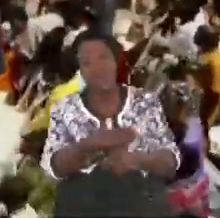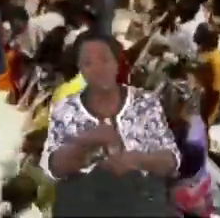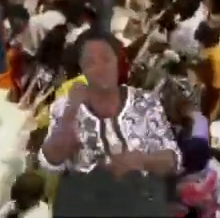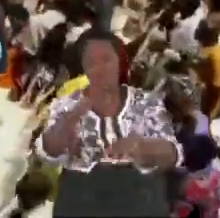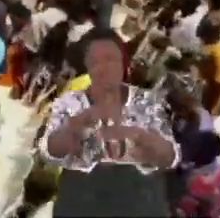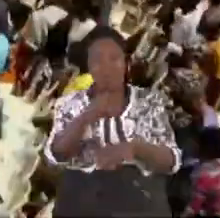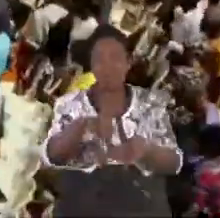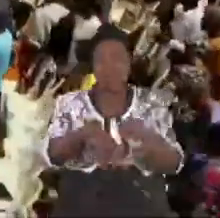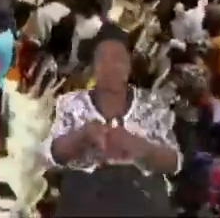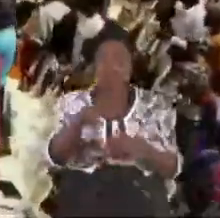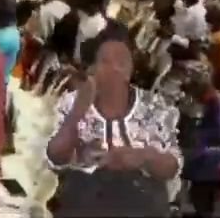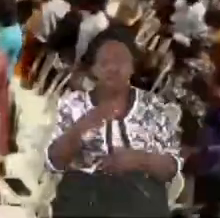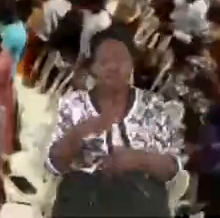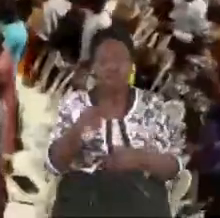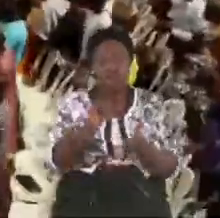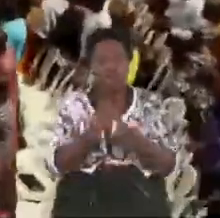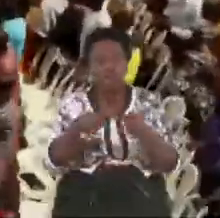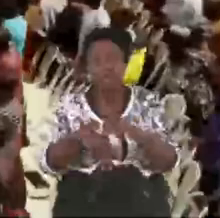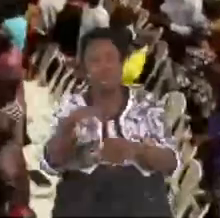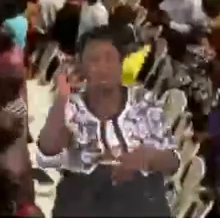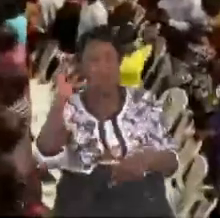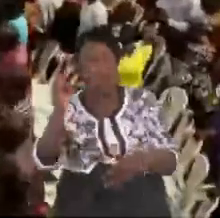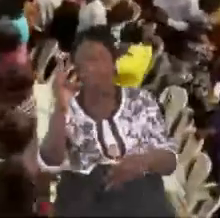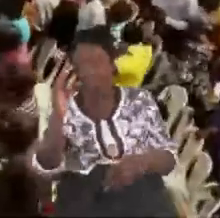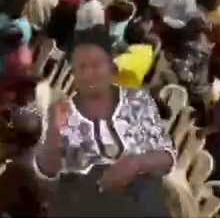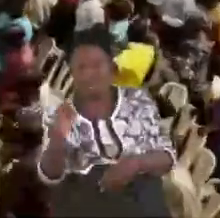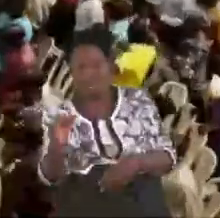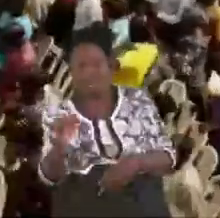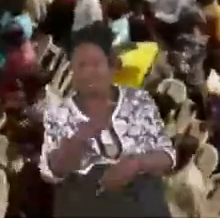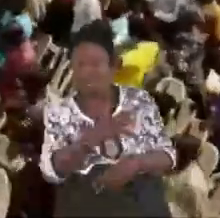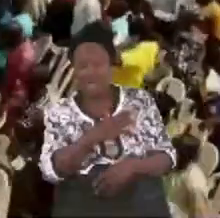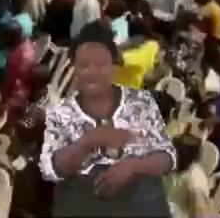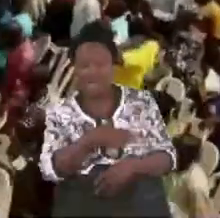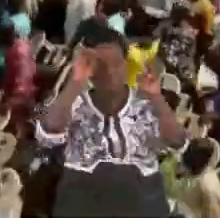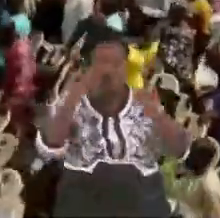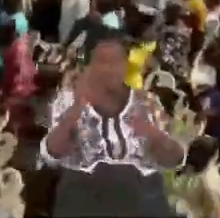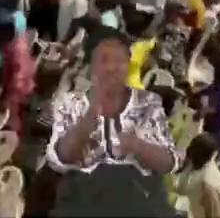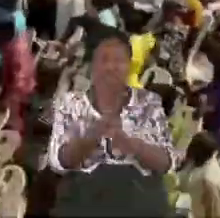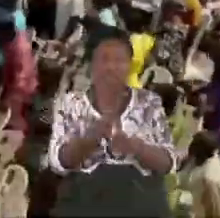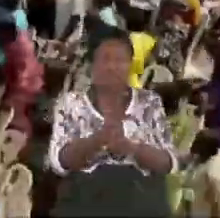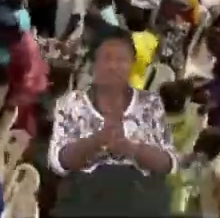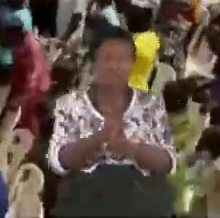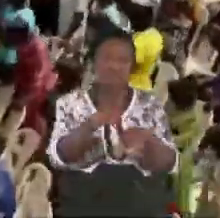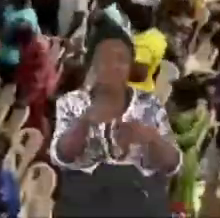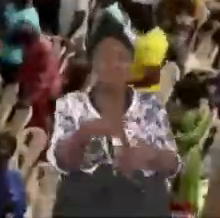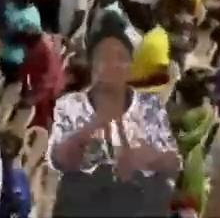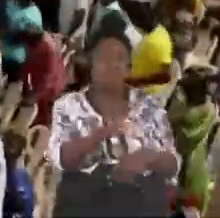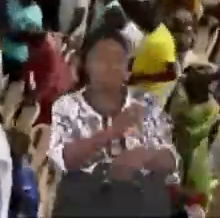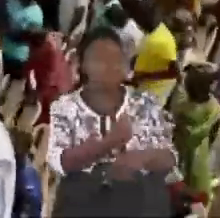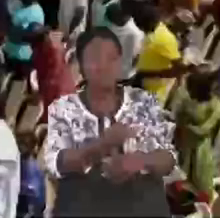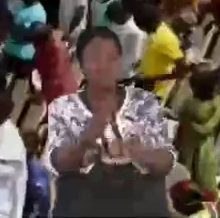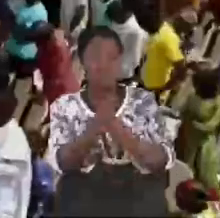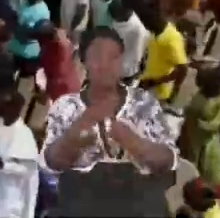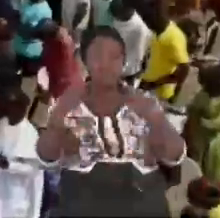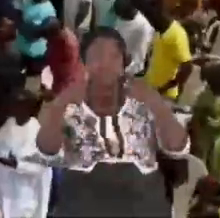et t'envoie pour rendre témoignage et te donnera le succès dans le gain